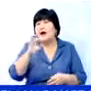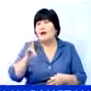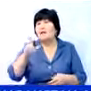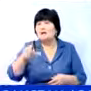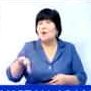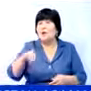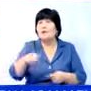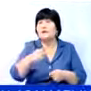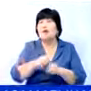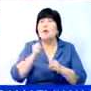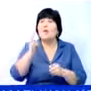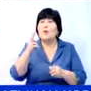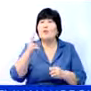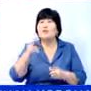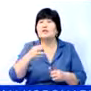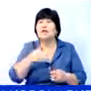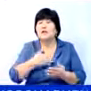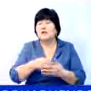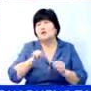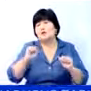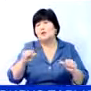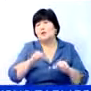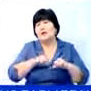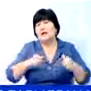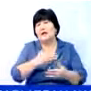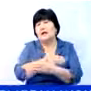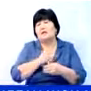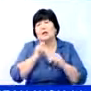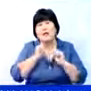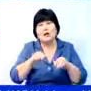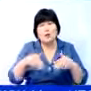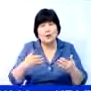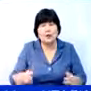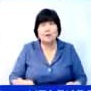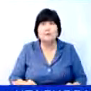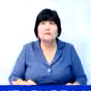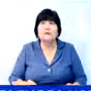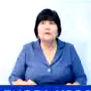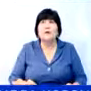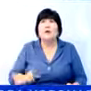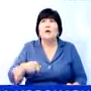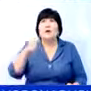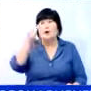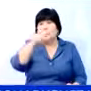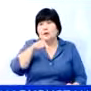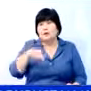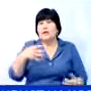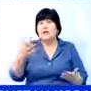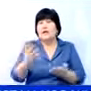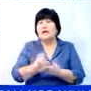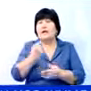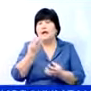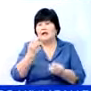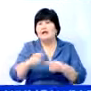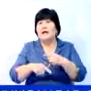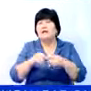облыс әкіміне 12-ші жанкүйер ретінде спорттық киім үлгісін тарту етті. Осы жылы сол жетістіктерді әрде арттырып,